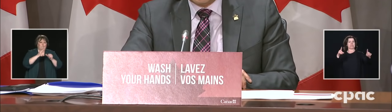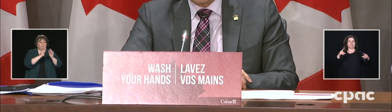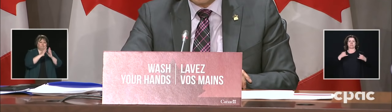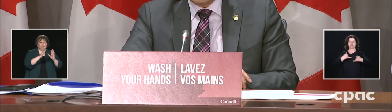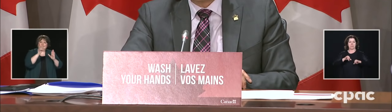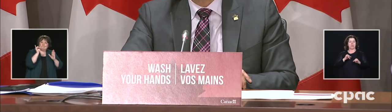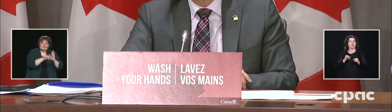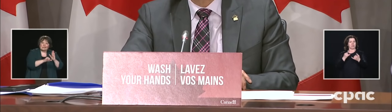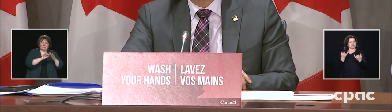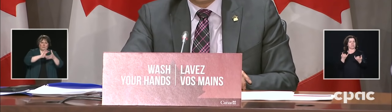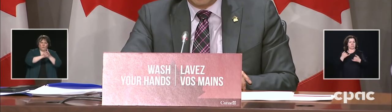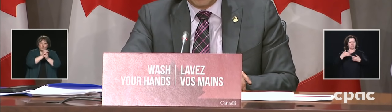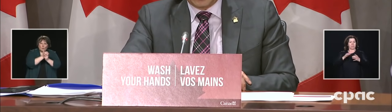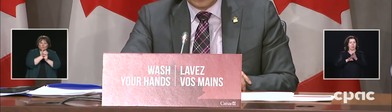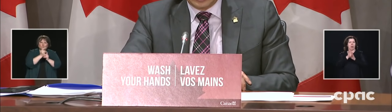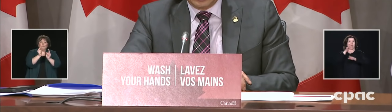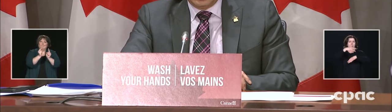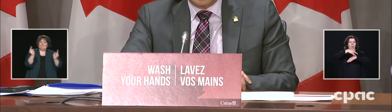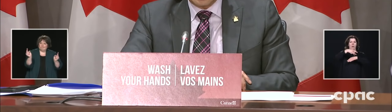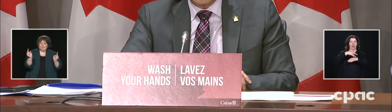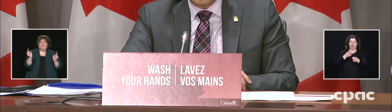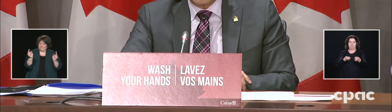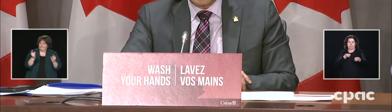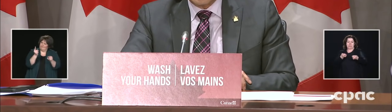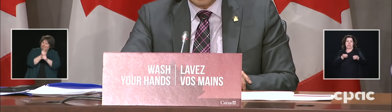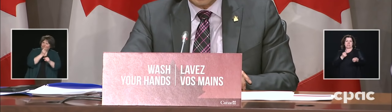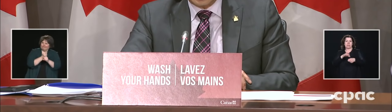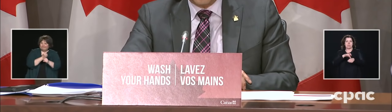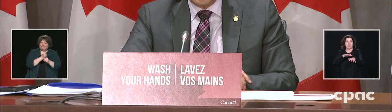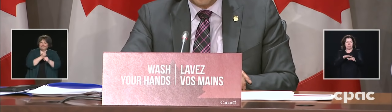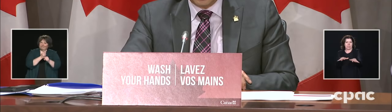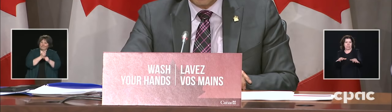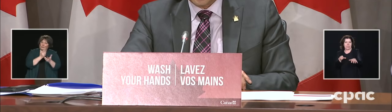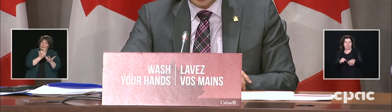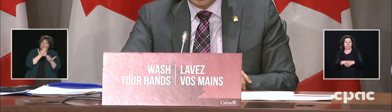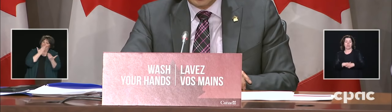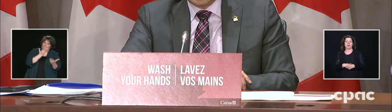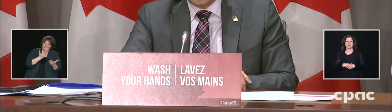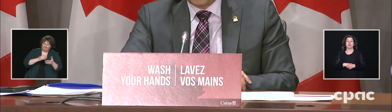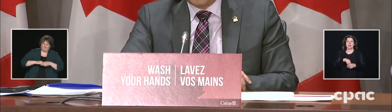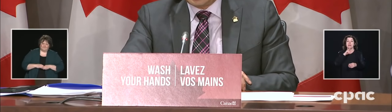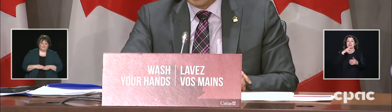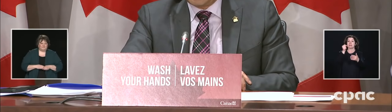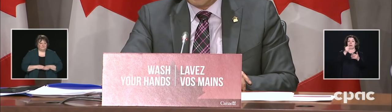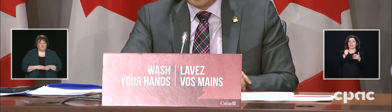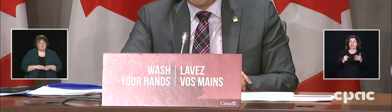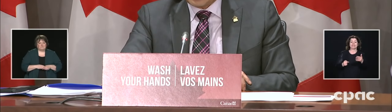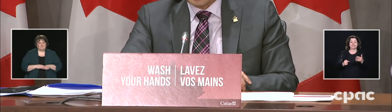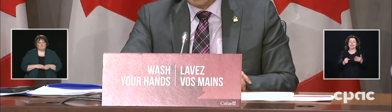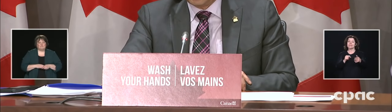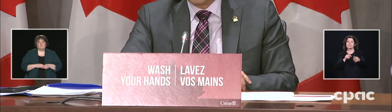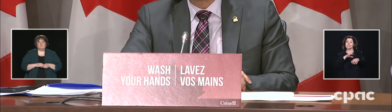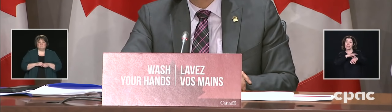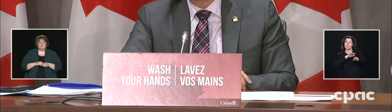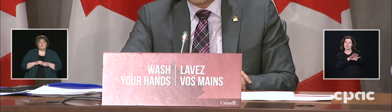à la maîtrise de l'épidémie. Les caractéristiques épidémiologiques de la COVID-19